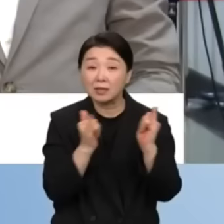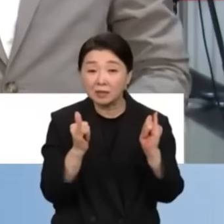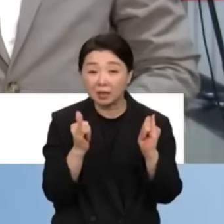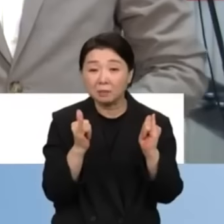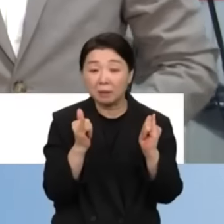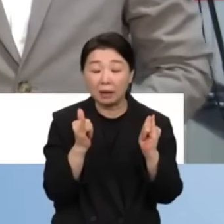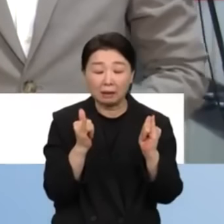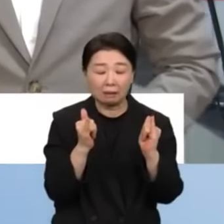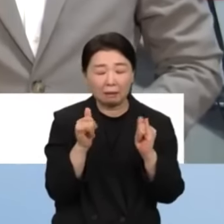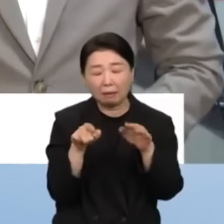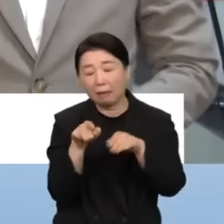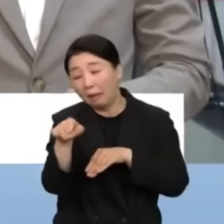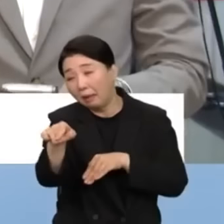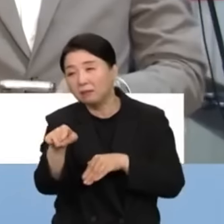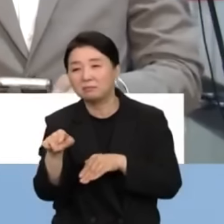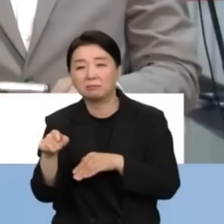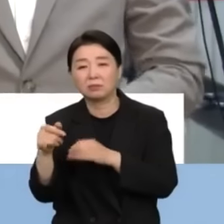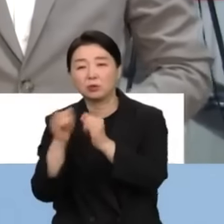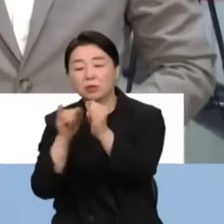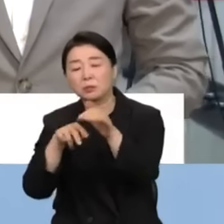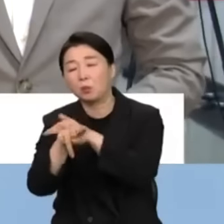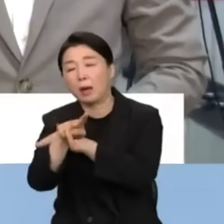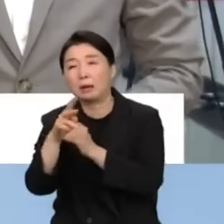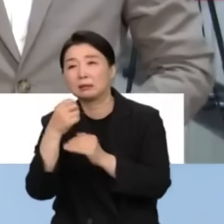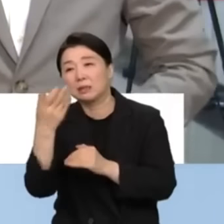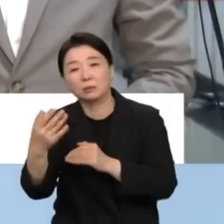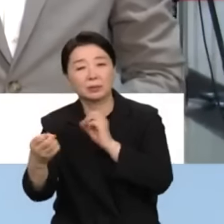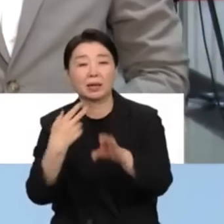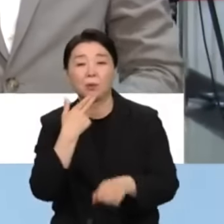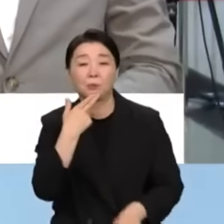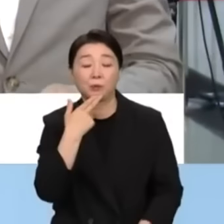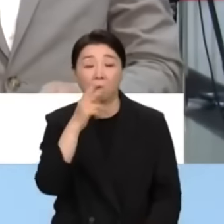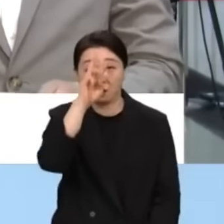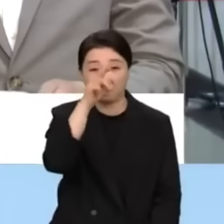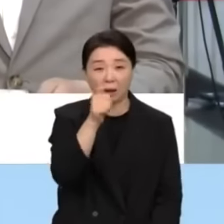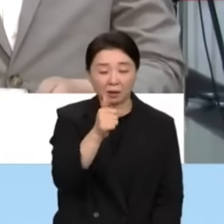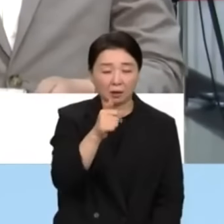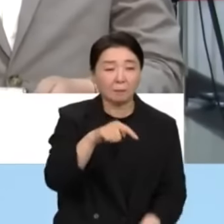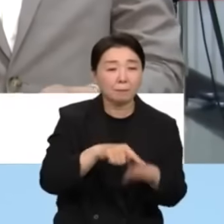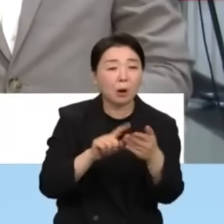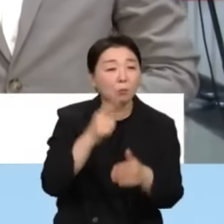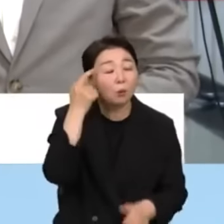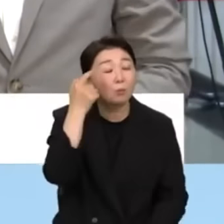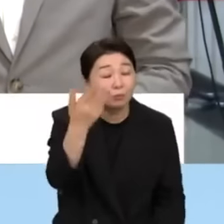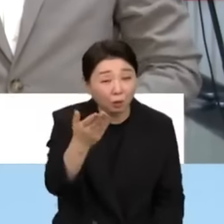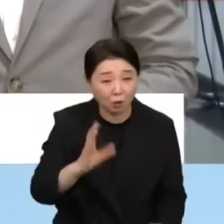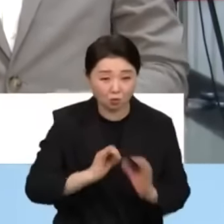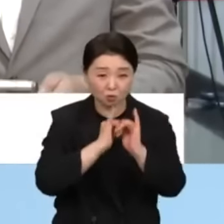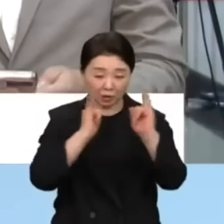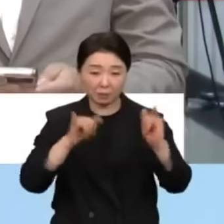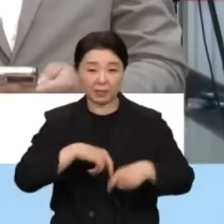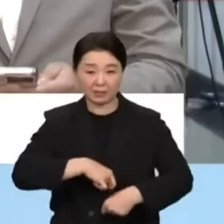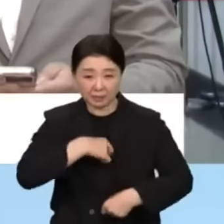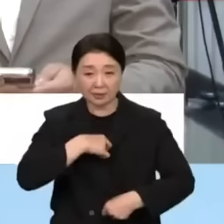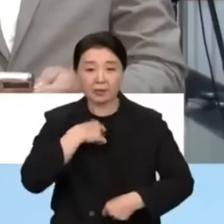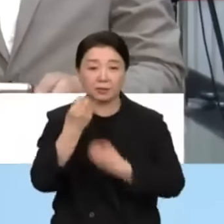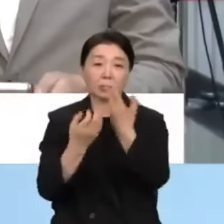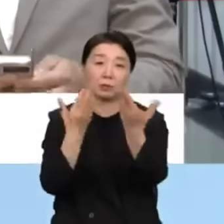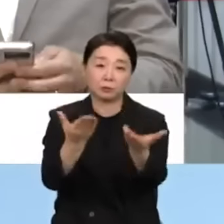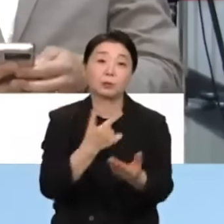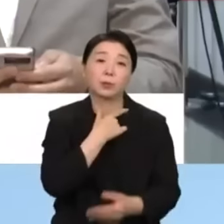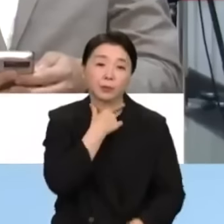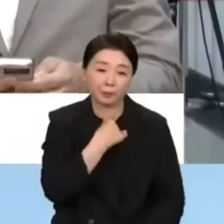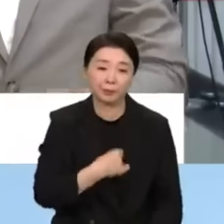취재진을 피하려 하고 질문에도 답하지 않았습니다. 다만 박 전 단장은 심경을 묻자 국민들 앞에 진실되게